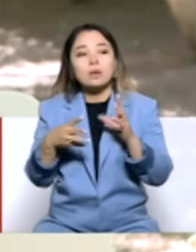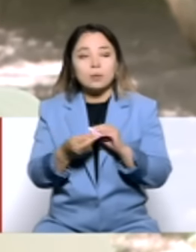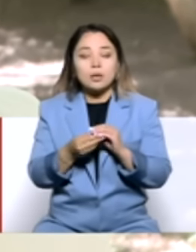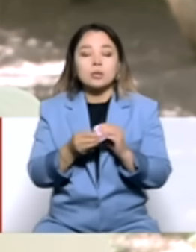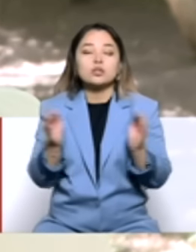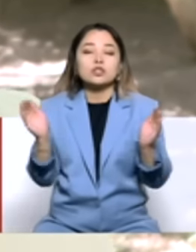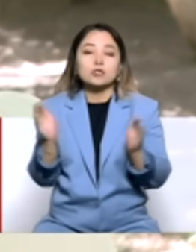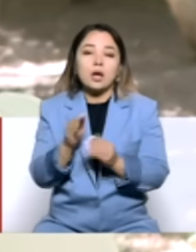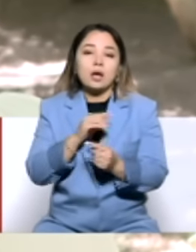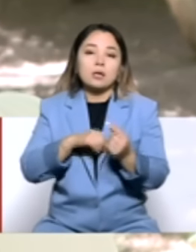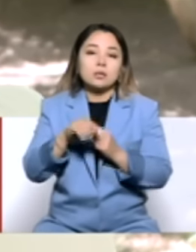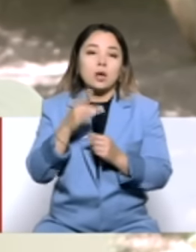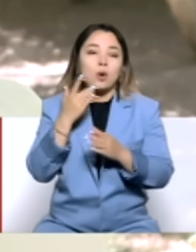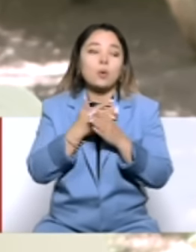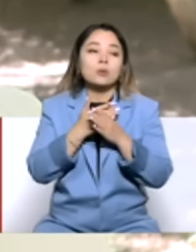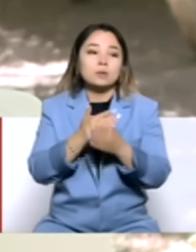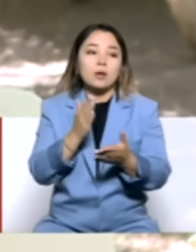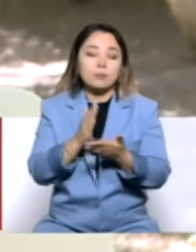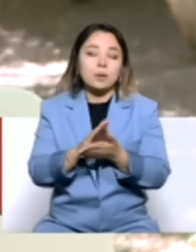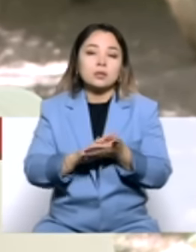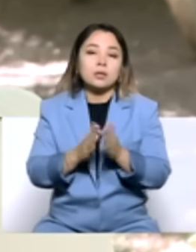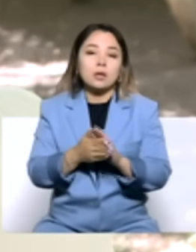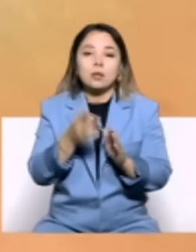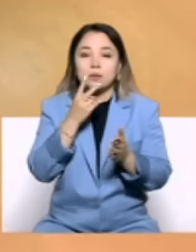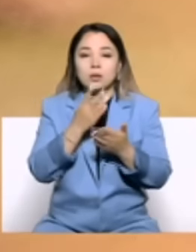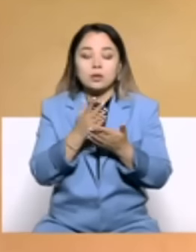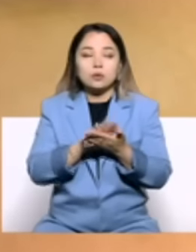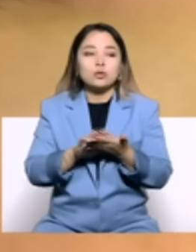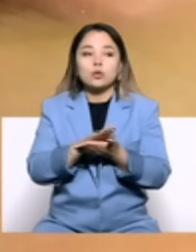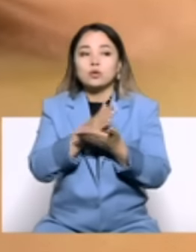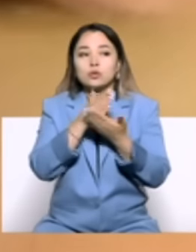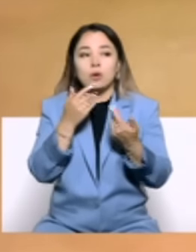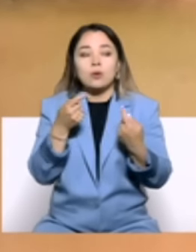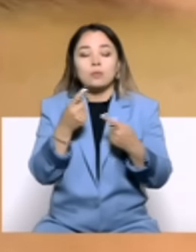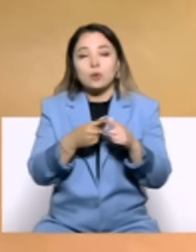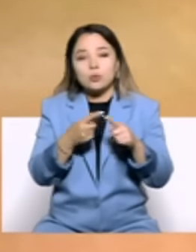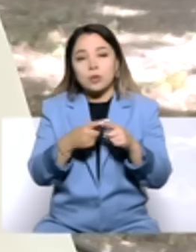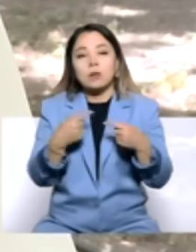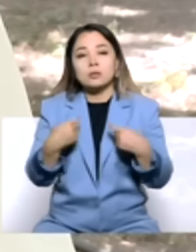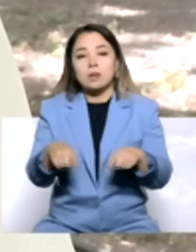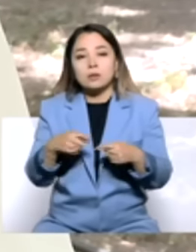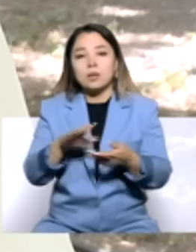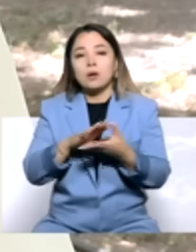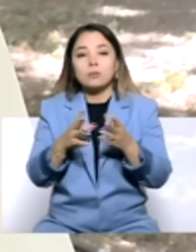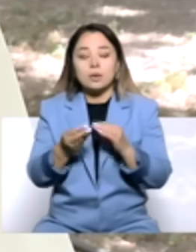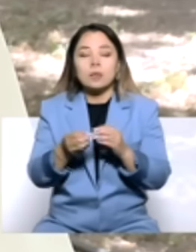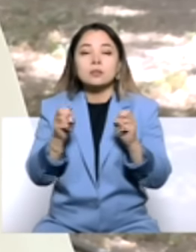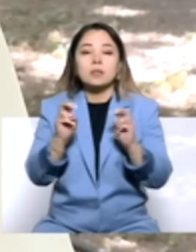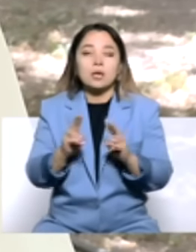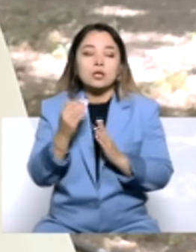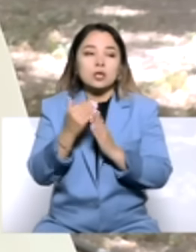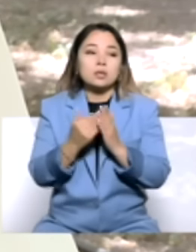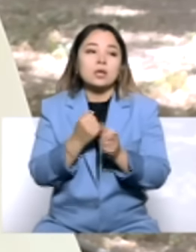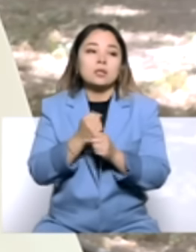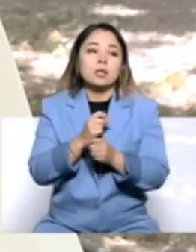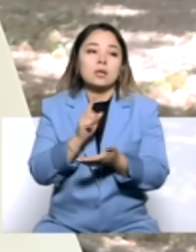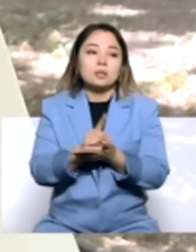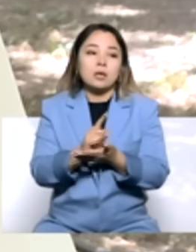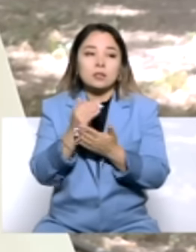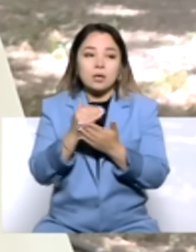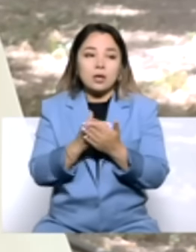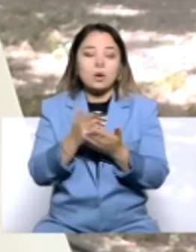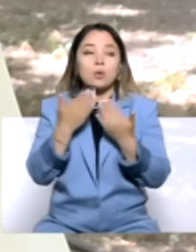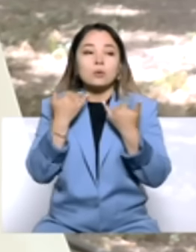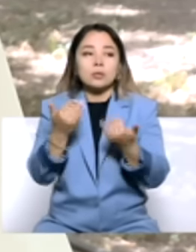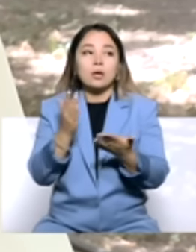кіші кәсіпкерлерді қолдайтын шарттарды көрмей отырмыз. Бөлшек сауда салық режимі мен арнайы салық режимінің ішінде оңайлатылған